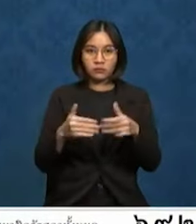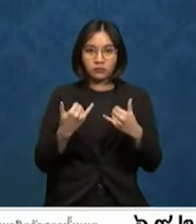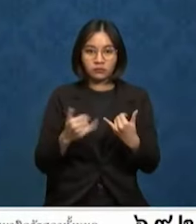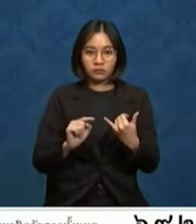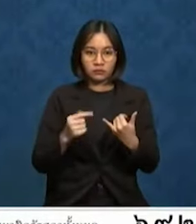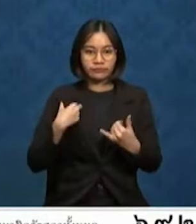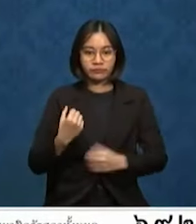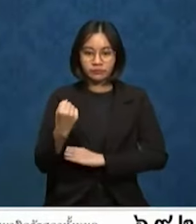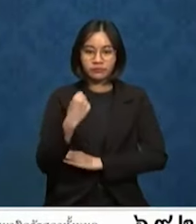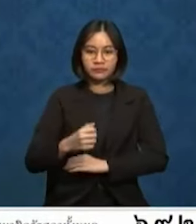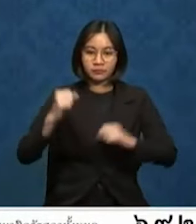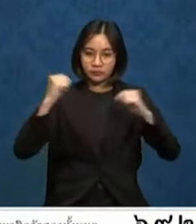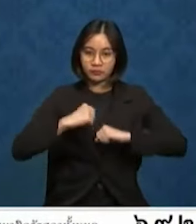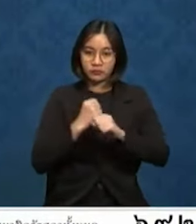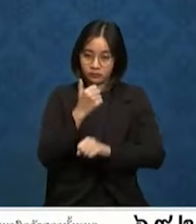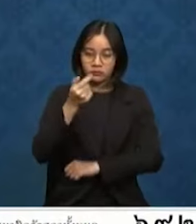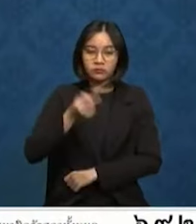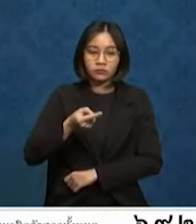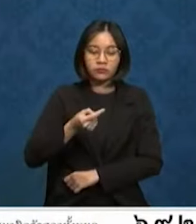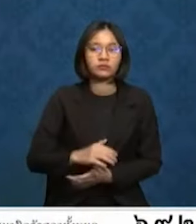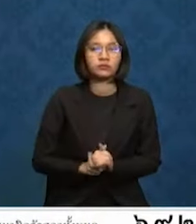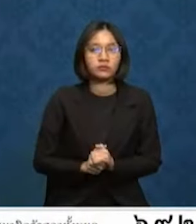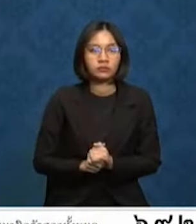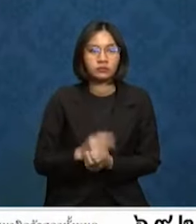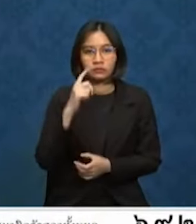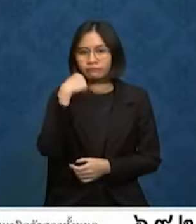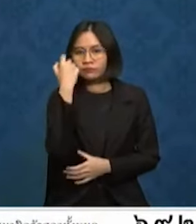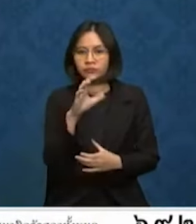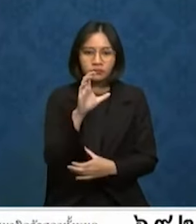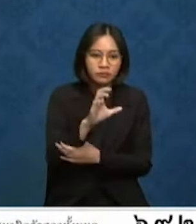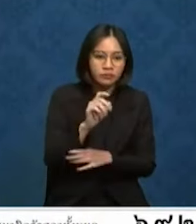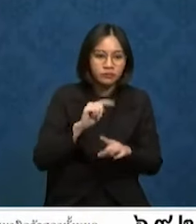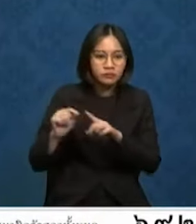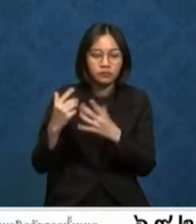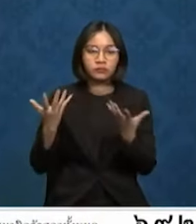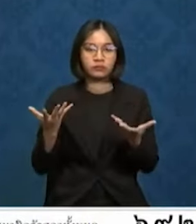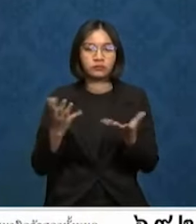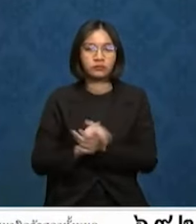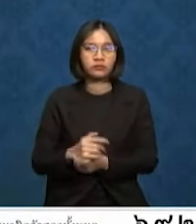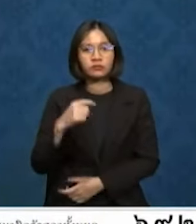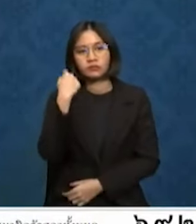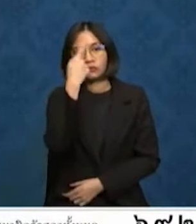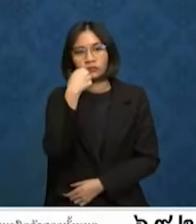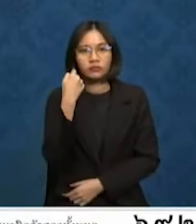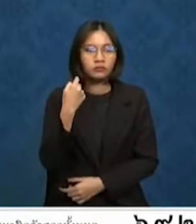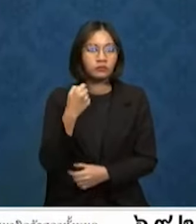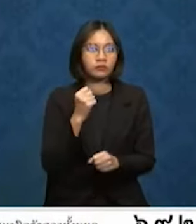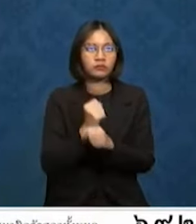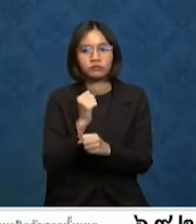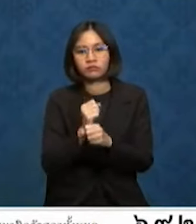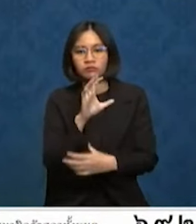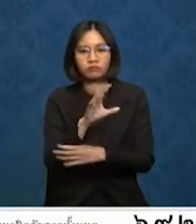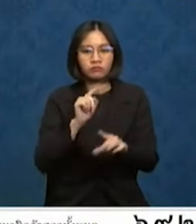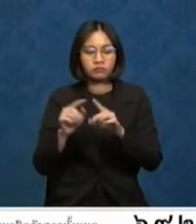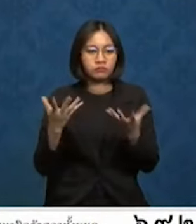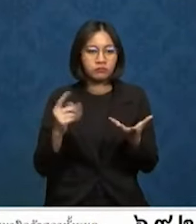อำนาจตัดสินใจจริงมั้ยมีคนบงการมั้ยมีคนอยู่เบื้องหลังมั้ย